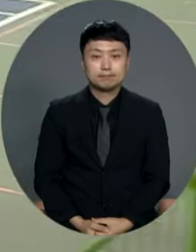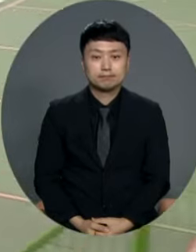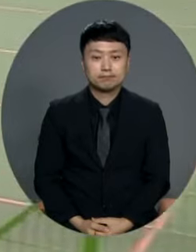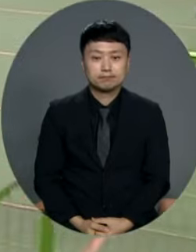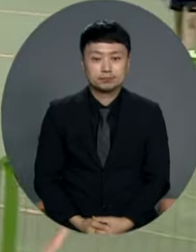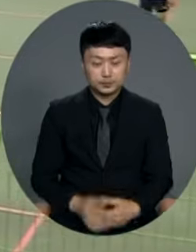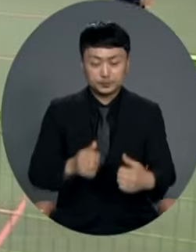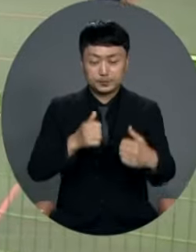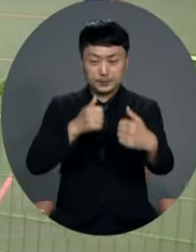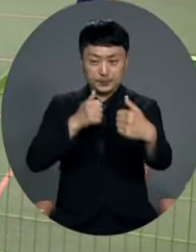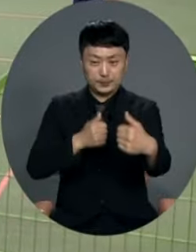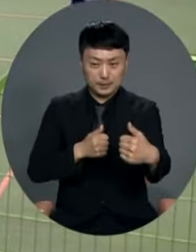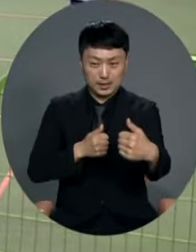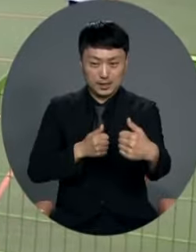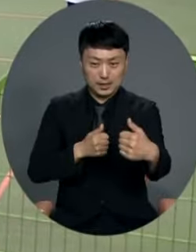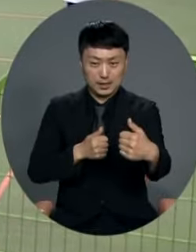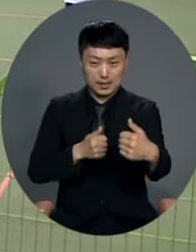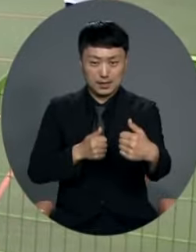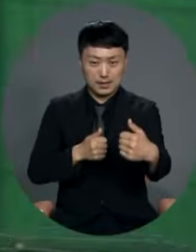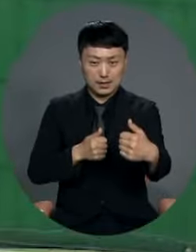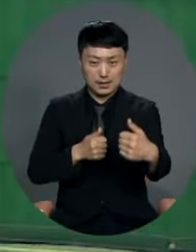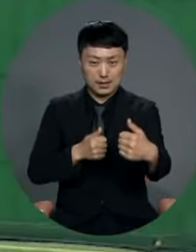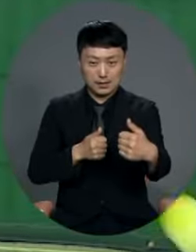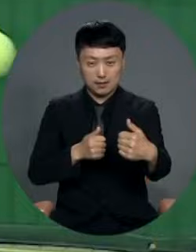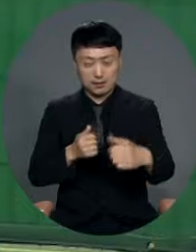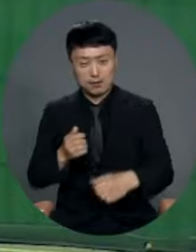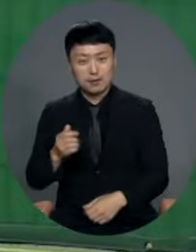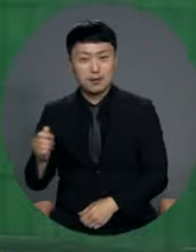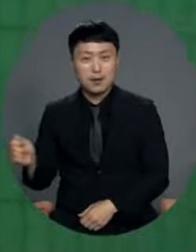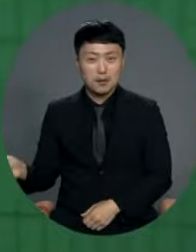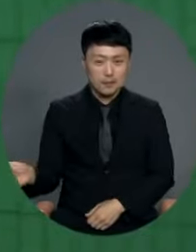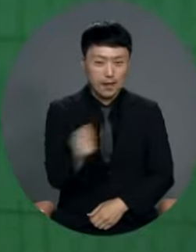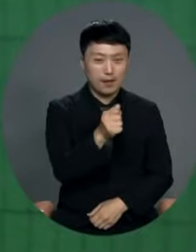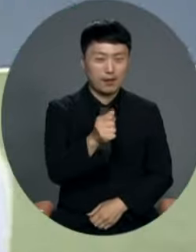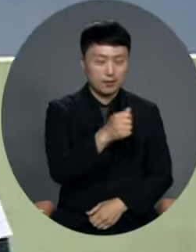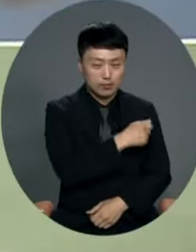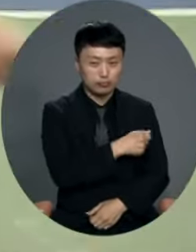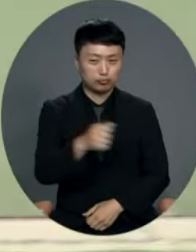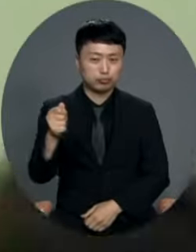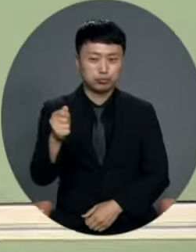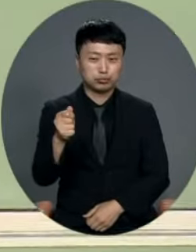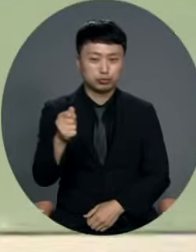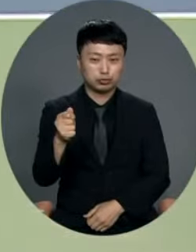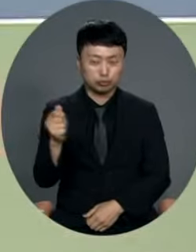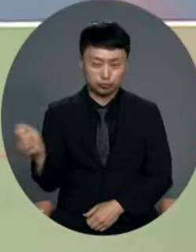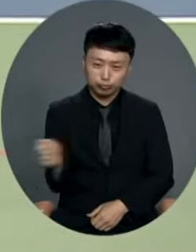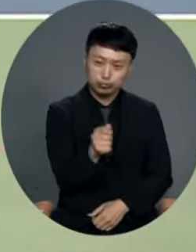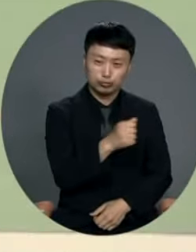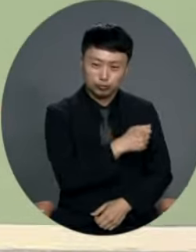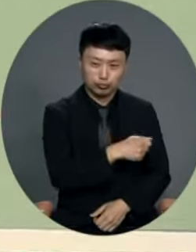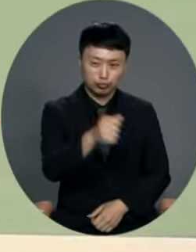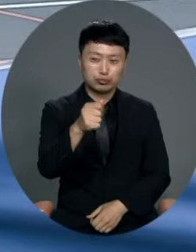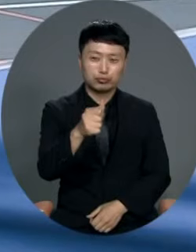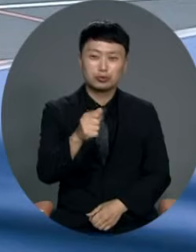네트를 두고 마주선 선수들이 패들로 공을 쳐 상대 진영으로 넘기며 랠리를